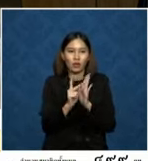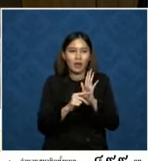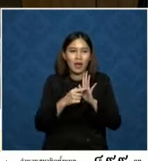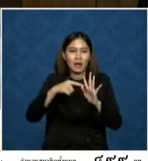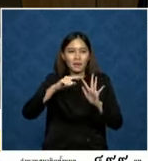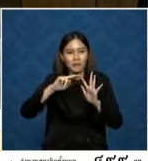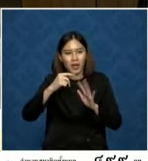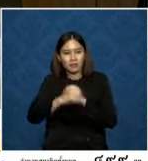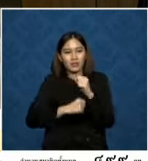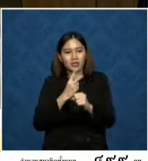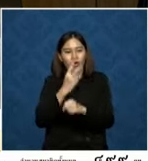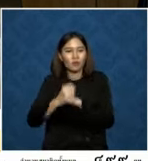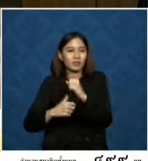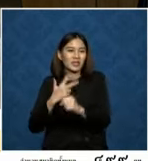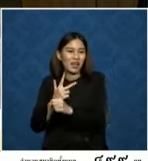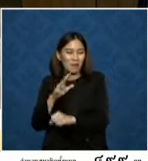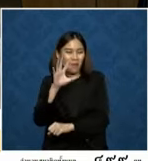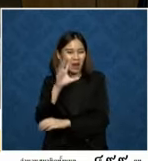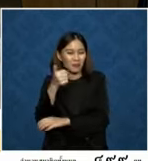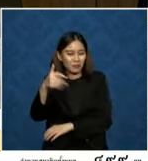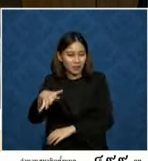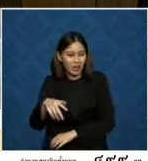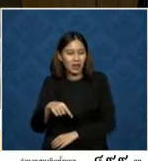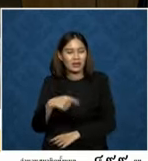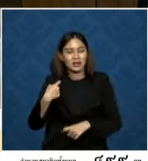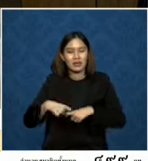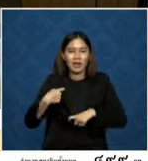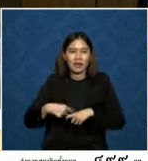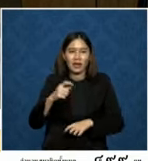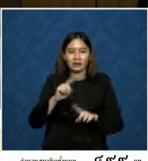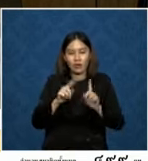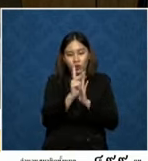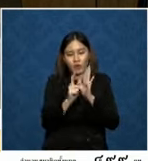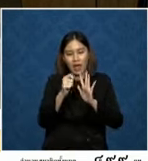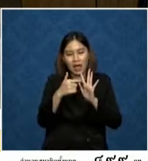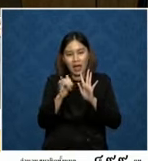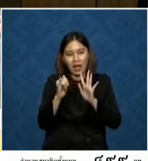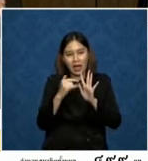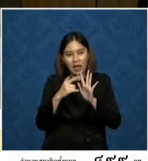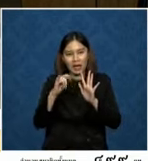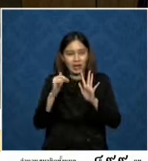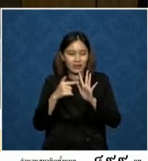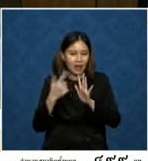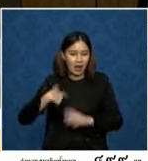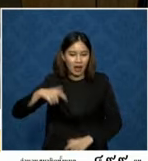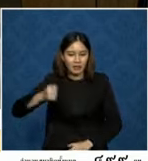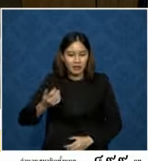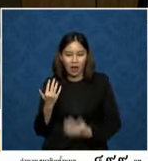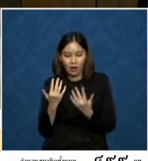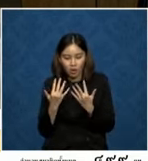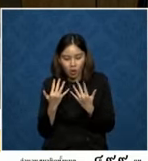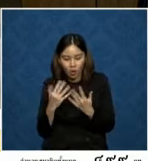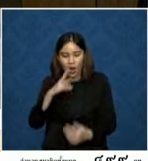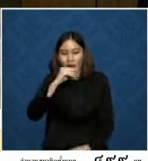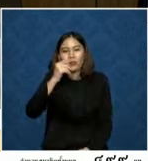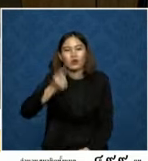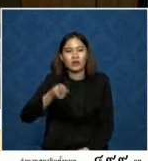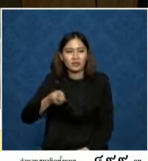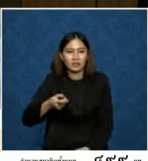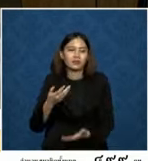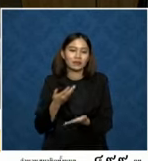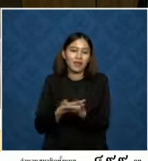นะครับบังคับคดีก็ไม่ได้ยากมากคดียายังต้องศาลก็ต้อง ชะลอให้รับสารภาพแล้วก็มีการผ่อ